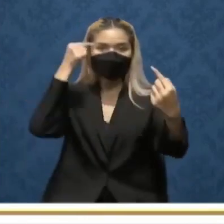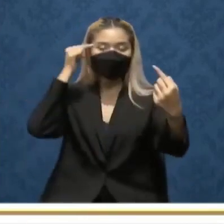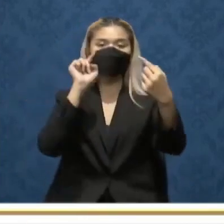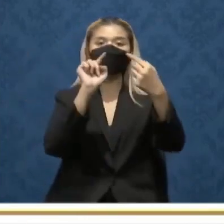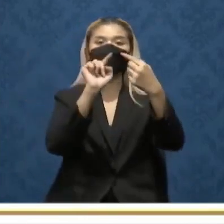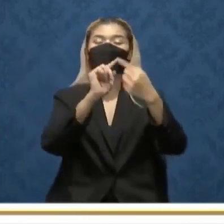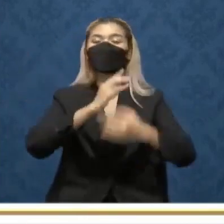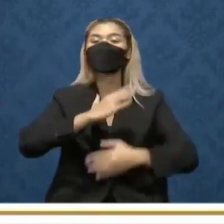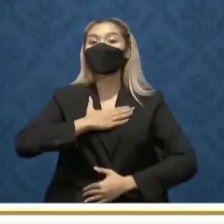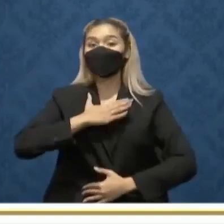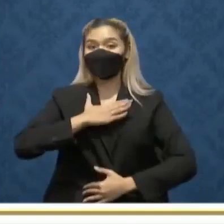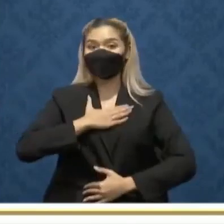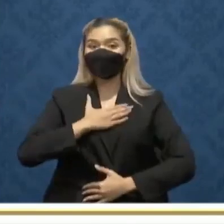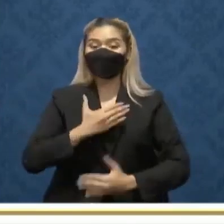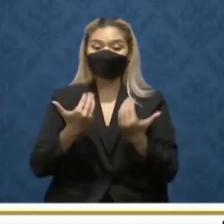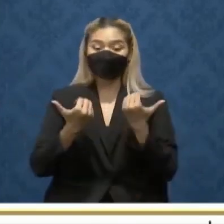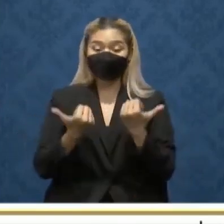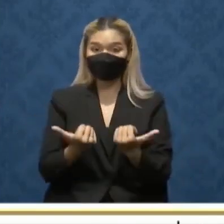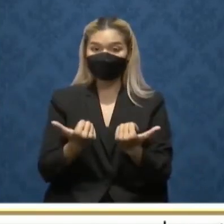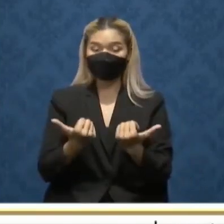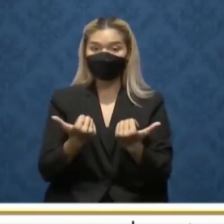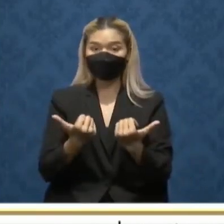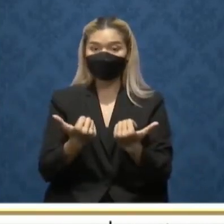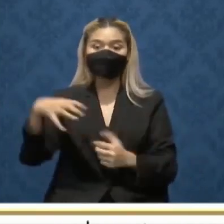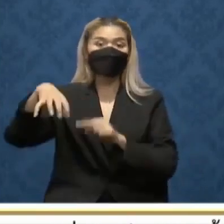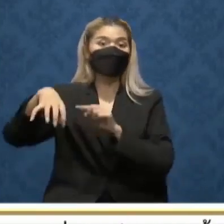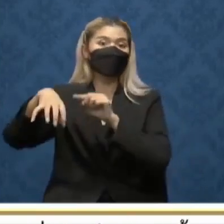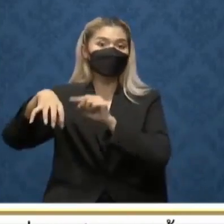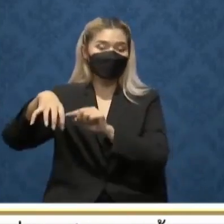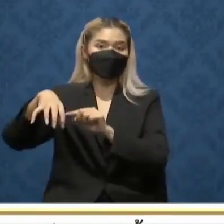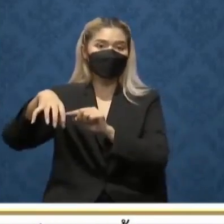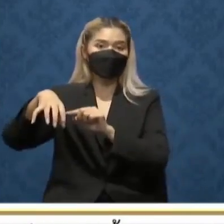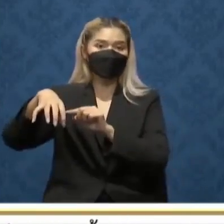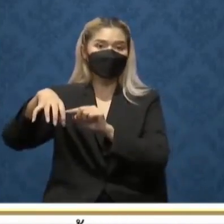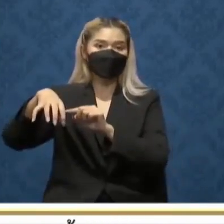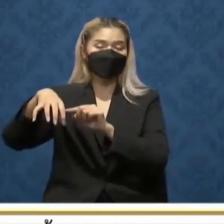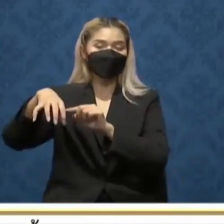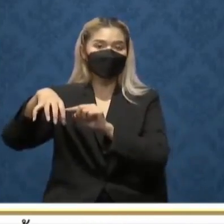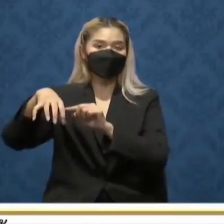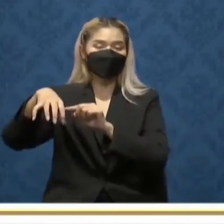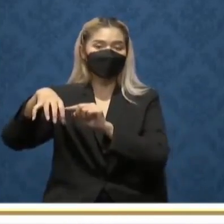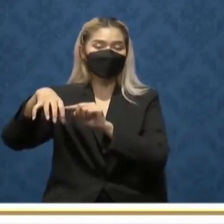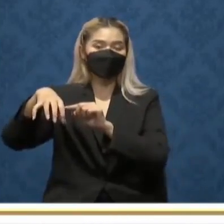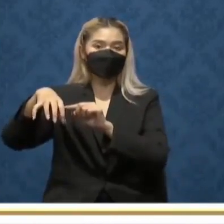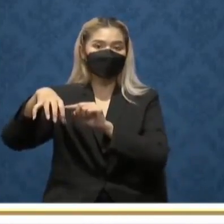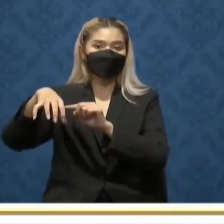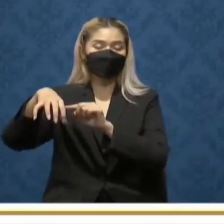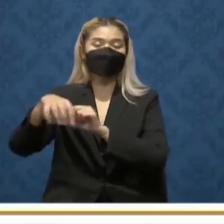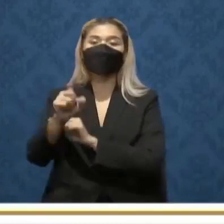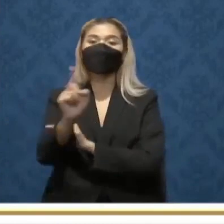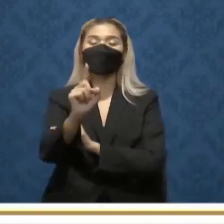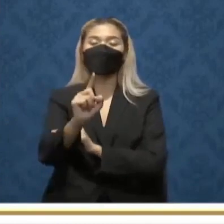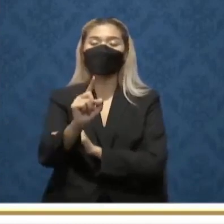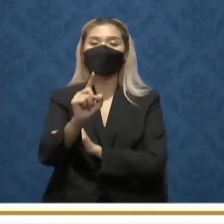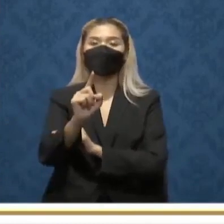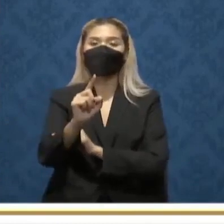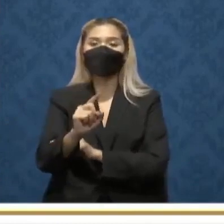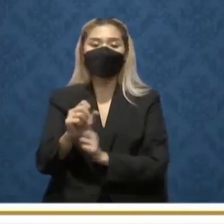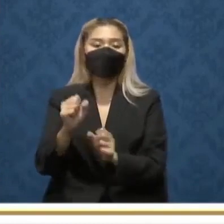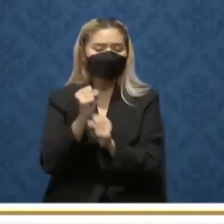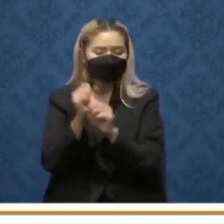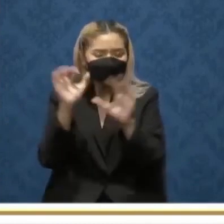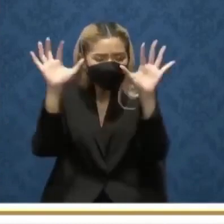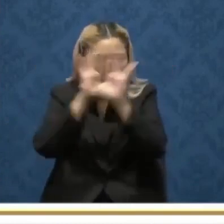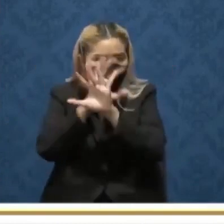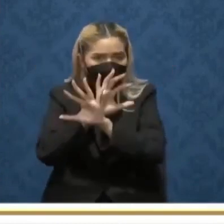คือสำนักงานเลขาธิการผู้แทนราษฎรจะเป็นสมาร์ทพาร์เลเมนต์สมาร์ทพาร์เลเมนต์คือการเสริมสร้างก